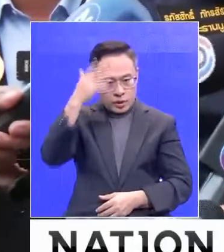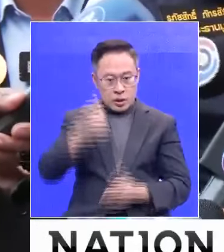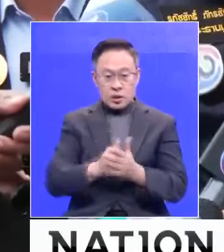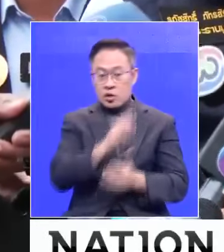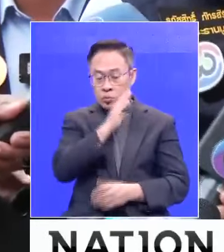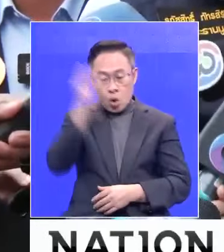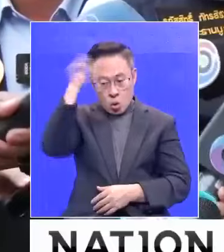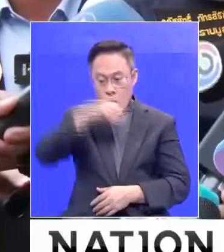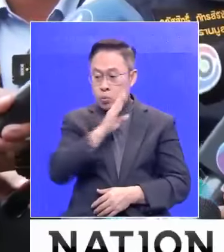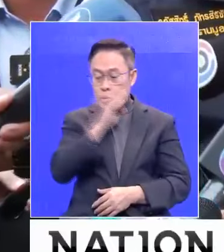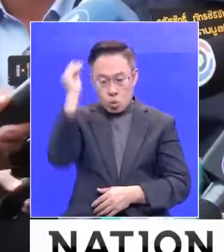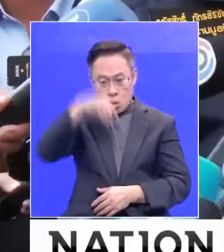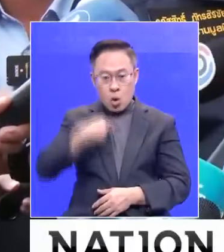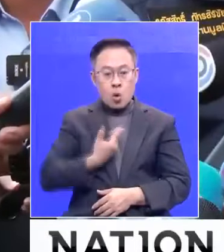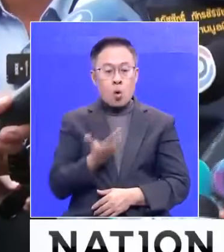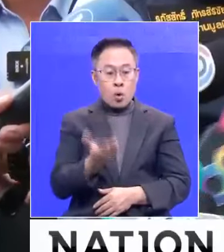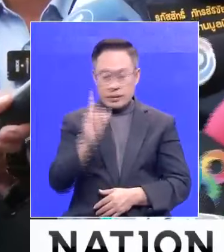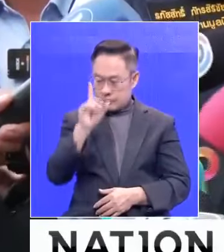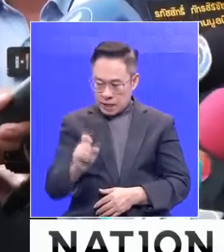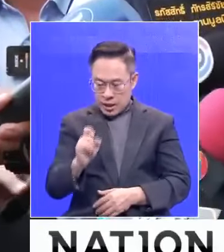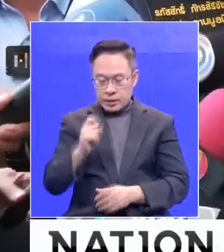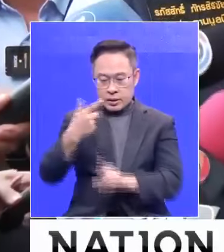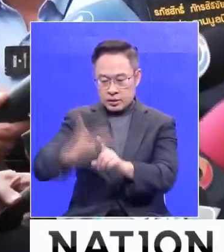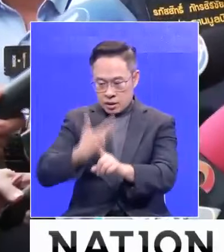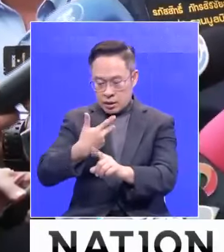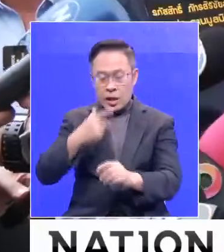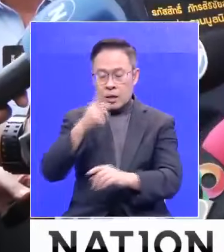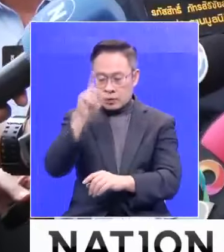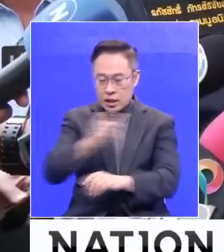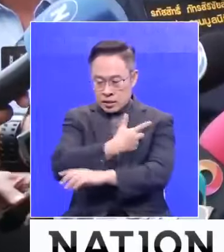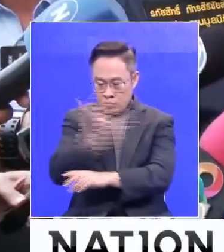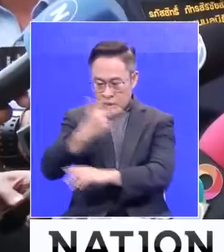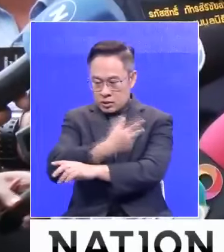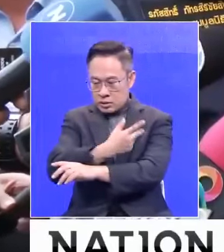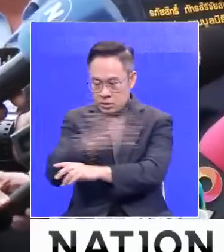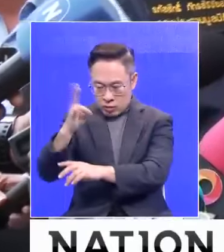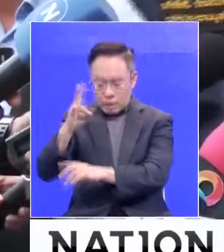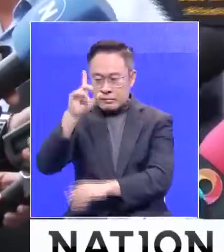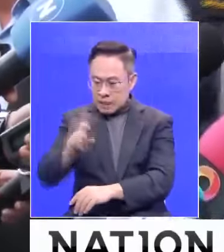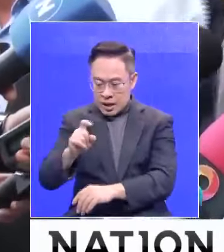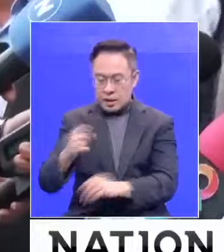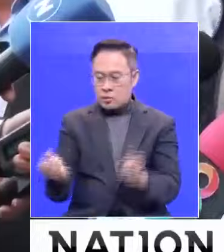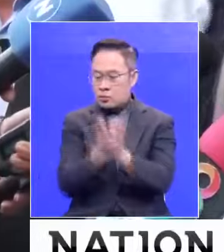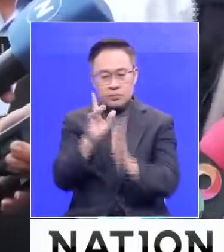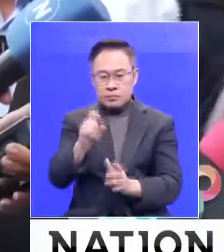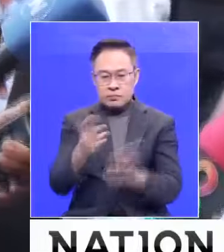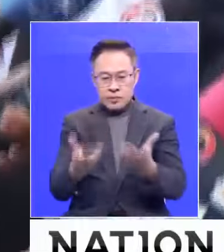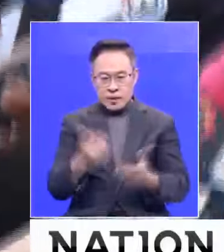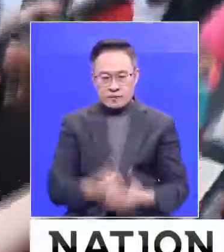ถ้าไม่จริง ขอให้ข้าพเจ้ามีอันเป็นไปภายใน3วัน7วันนะคะแต่ถ้าเขาบริสุทธิ์ใจจริงให้เขาออกมาพูดค่ะ